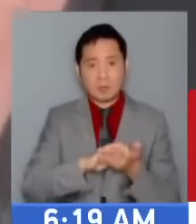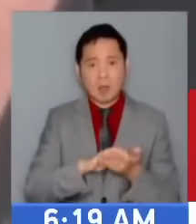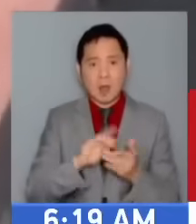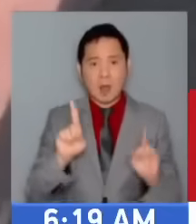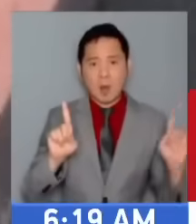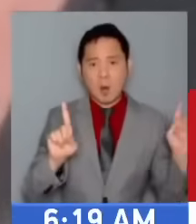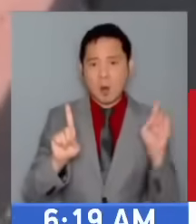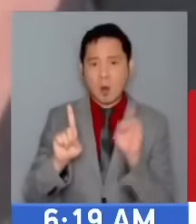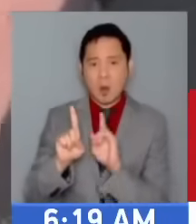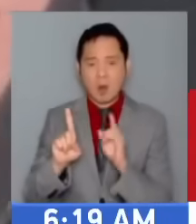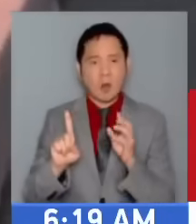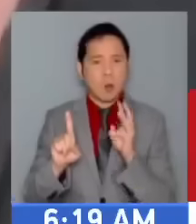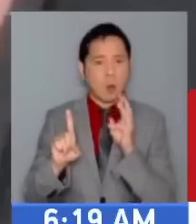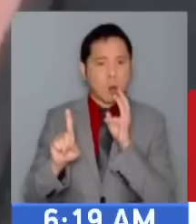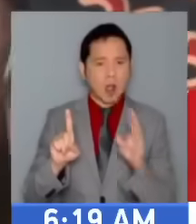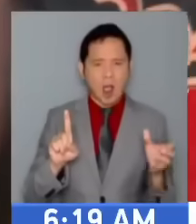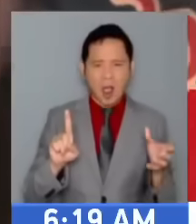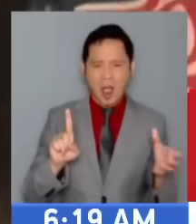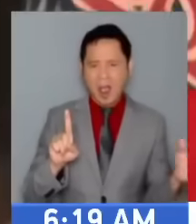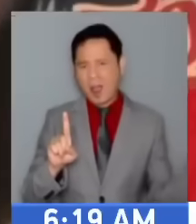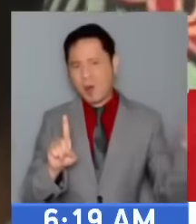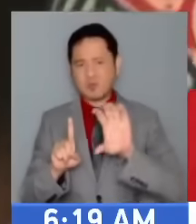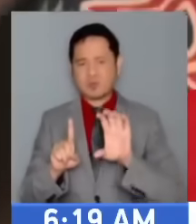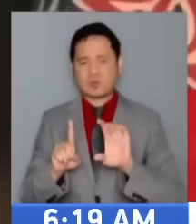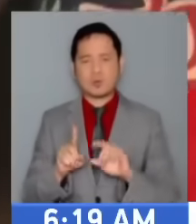Umalis matapos ang insidente